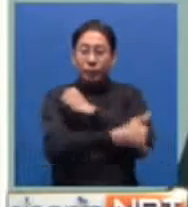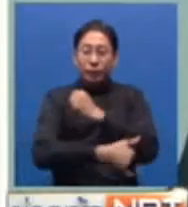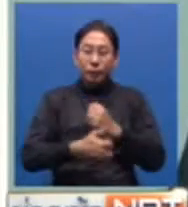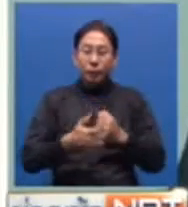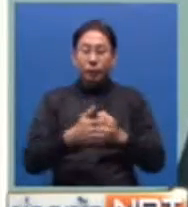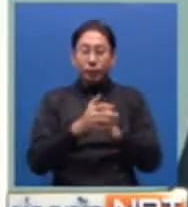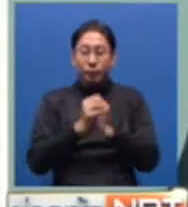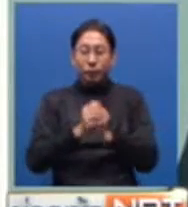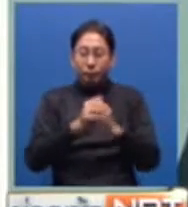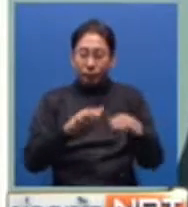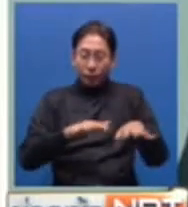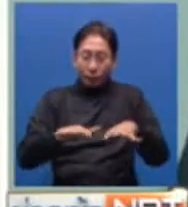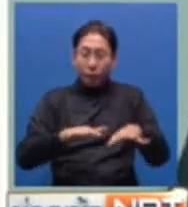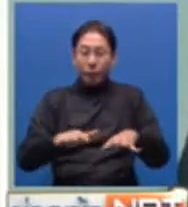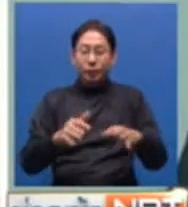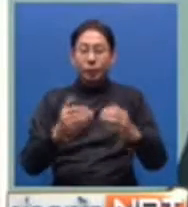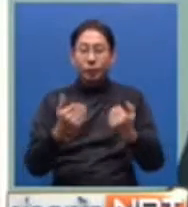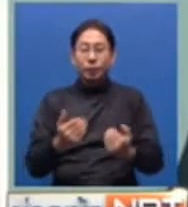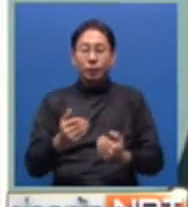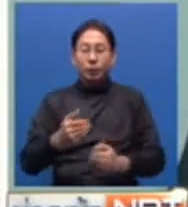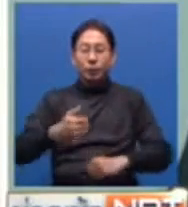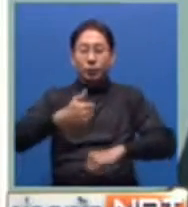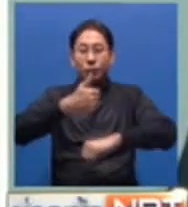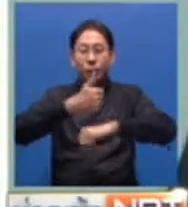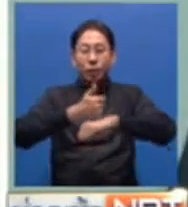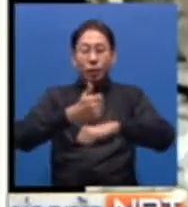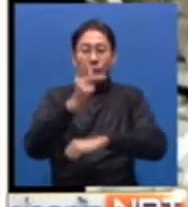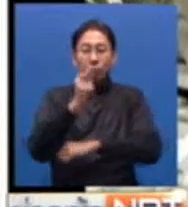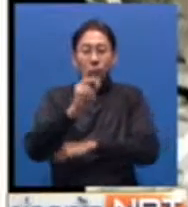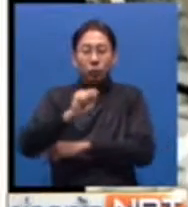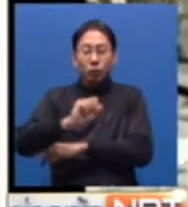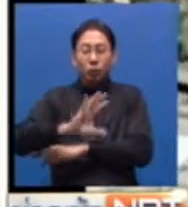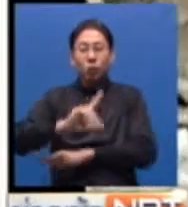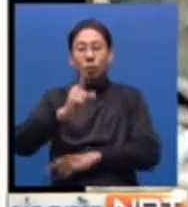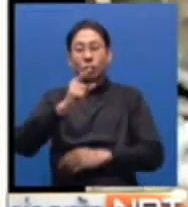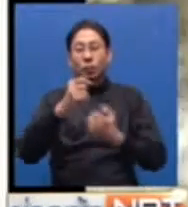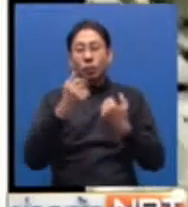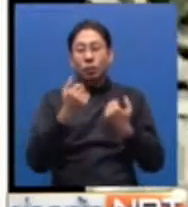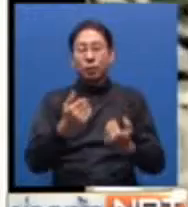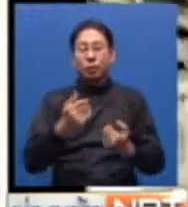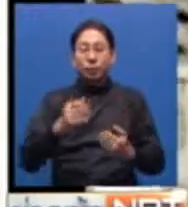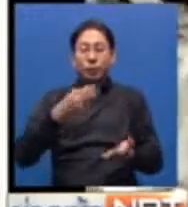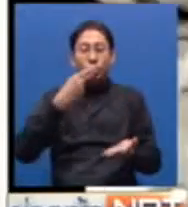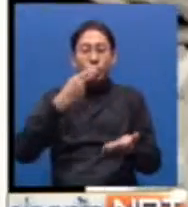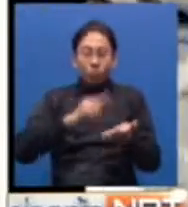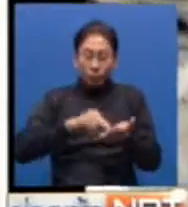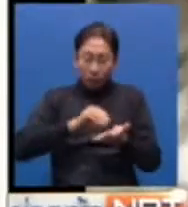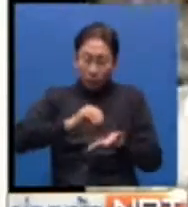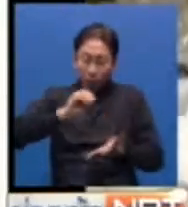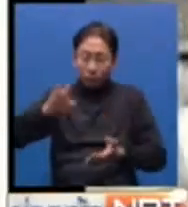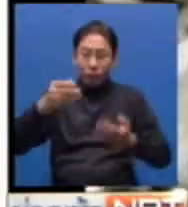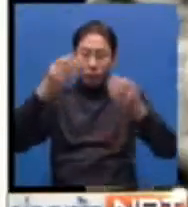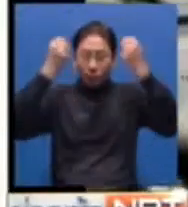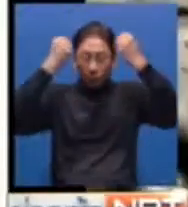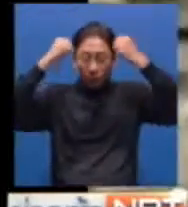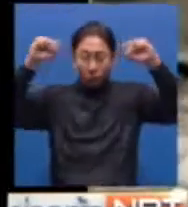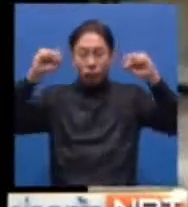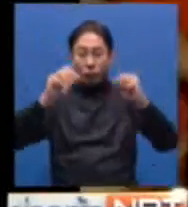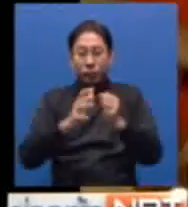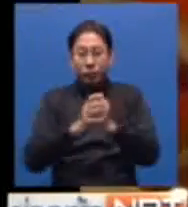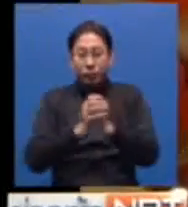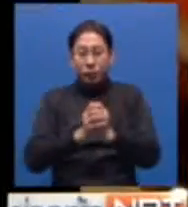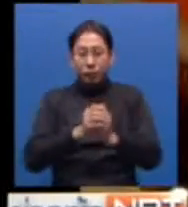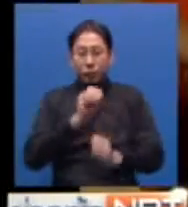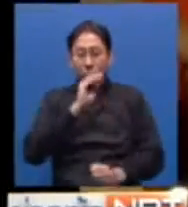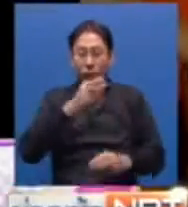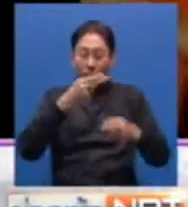สาธารณรัฐประชาชนจีนค่ะพลเอกประยุทธ์จันทร์โอชาหัวหน้าคณะรักษาความสงบแห่งชาติมีศาลถึงนายกรัฐมนตรีจีนระบุว่าตน